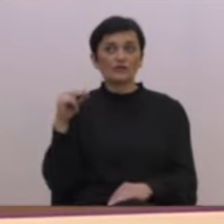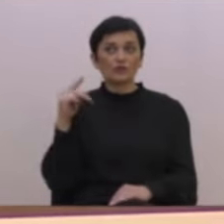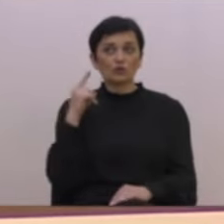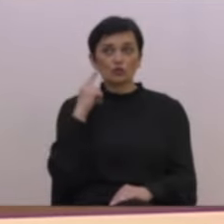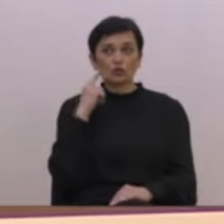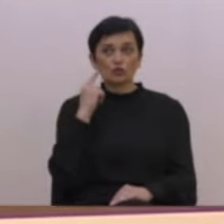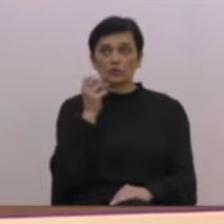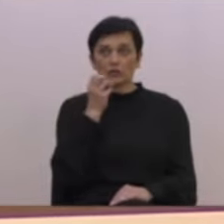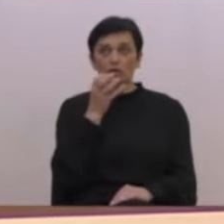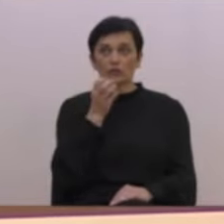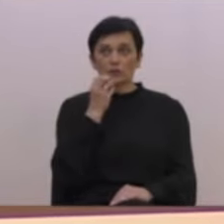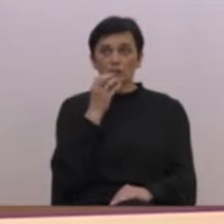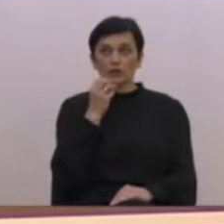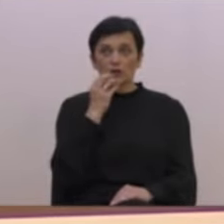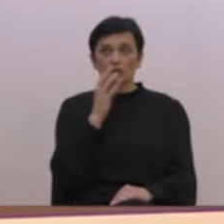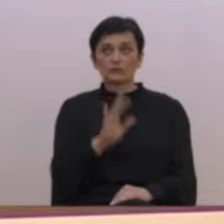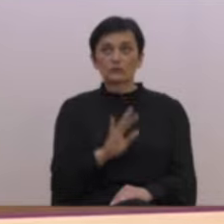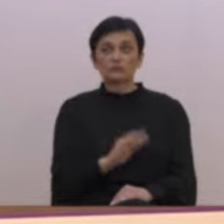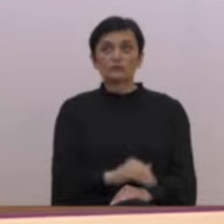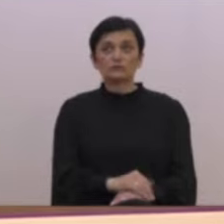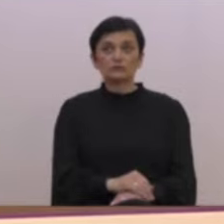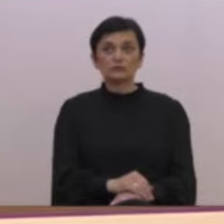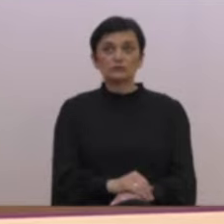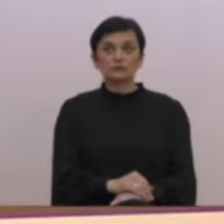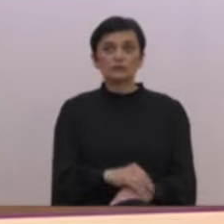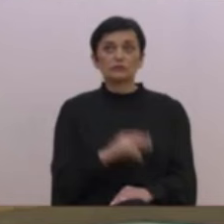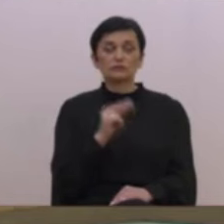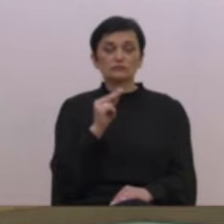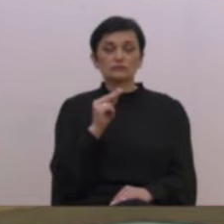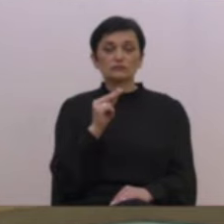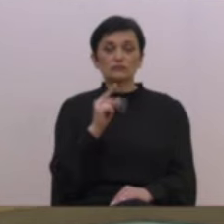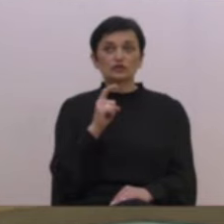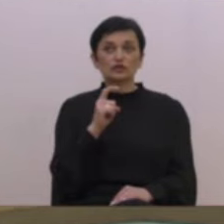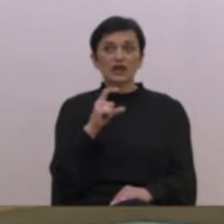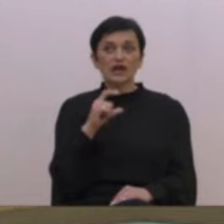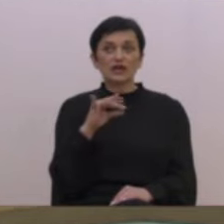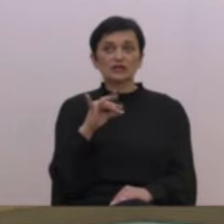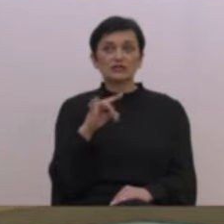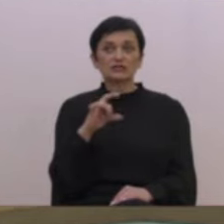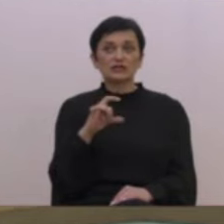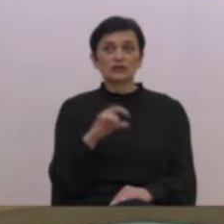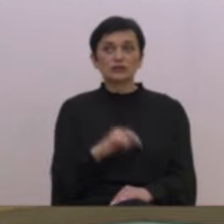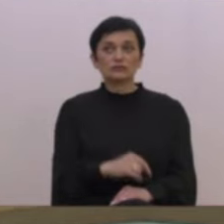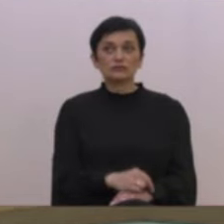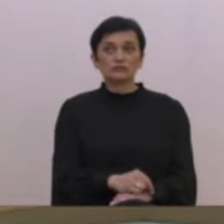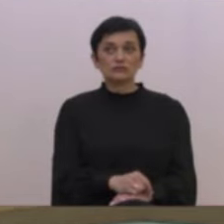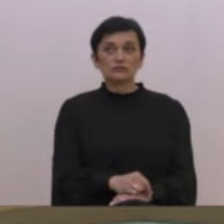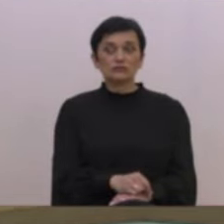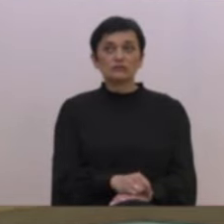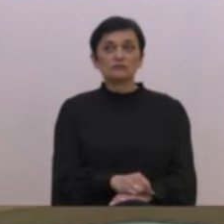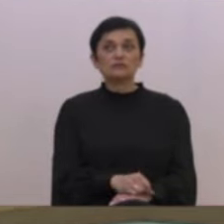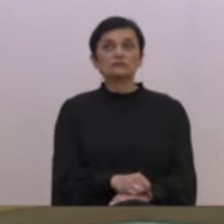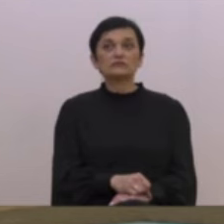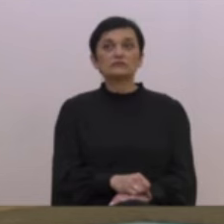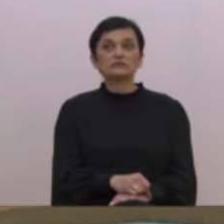Аргал ке батону. Гар. Батону. Назда чхейдзе. Рогори шекитва мак.